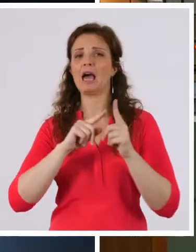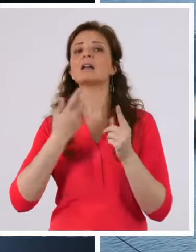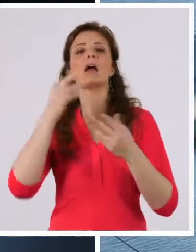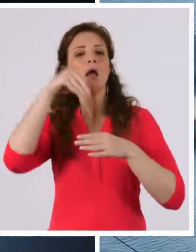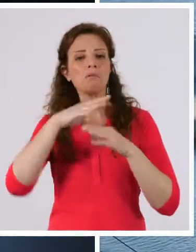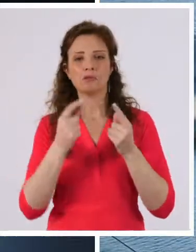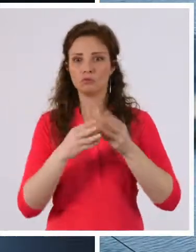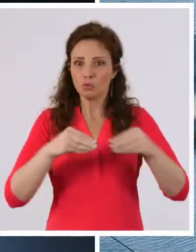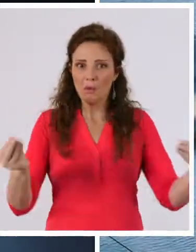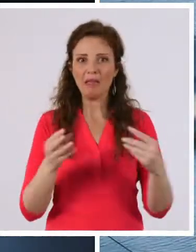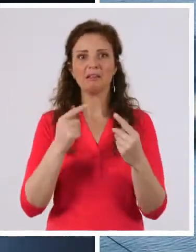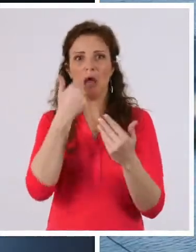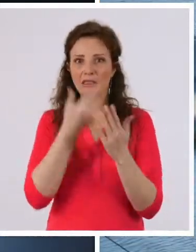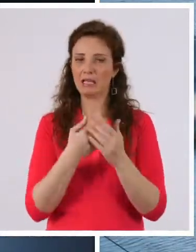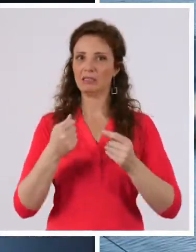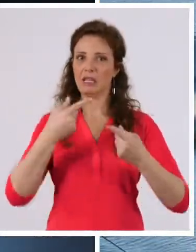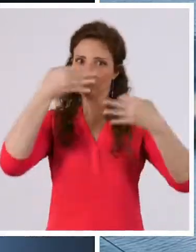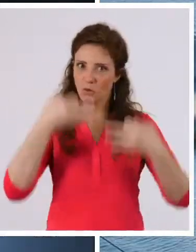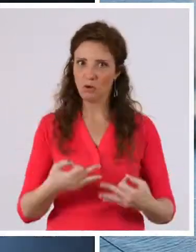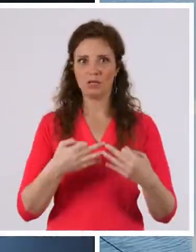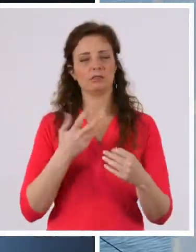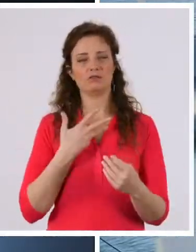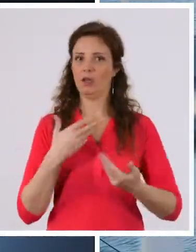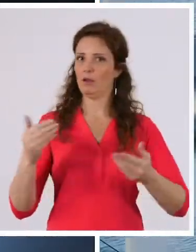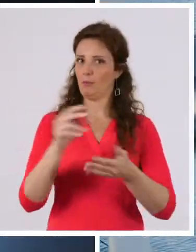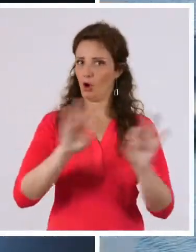affrontare qualsiasi situazione di pericolo.